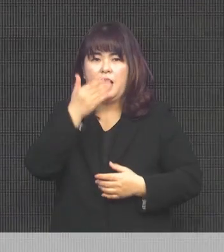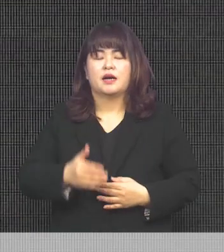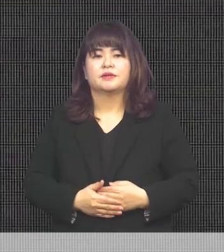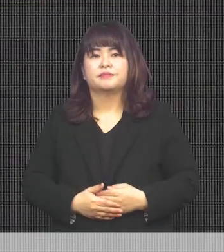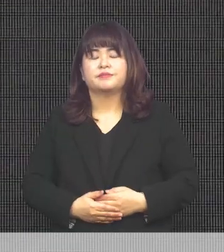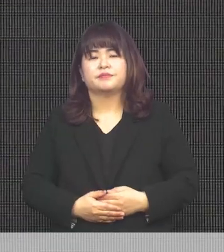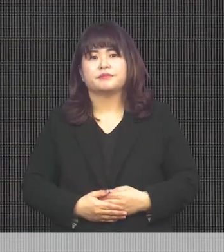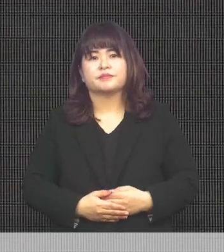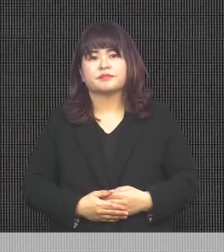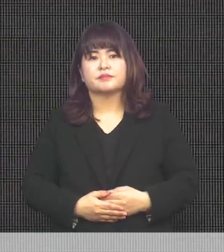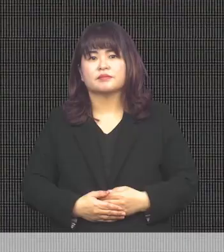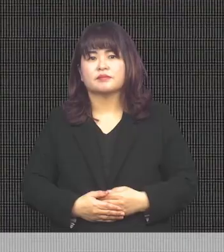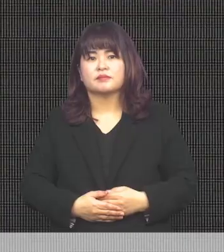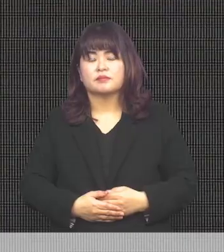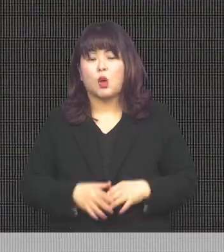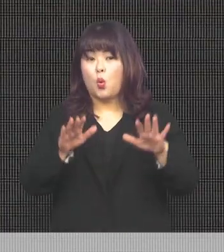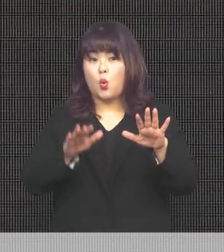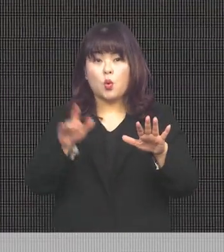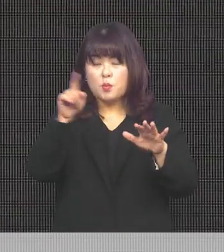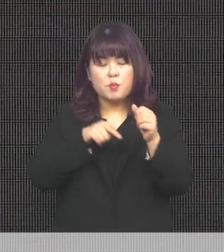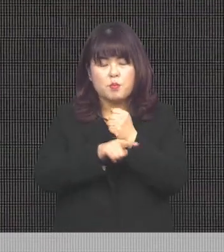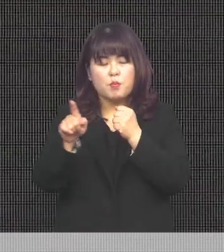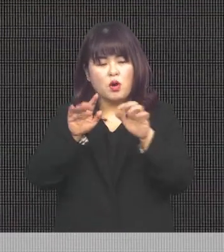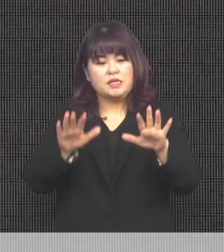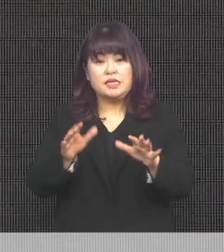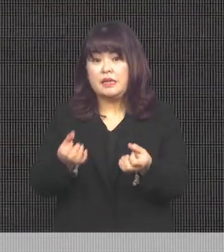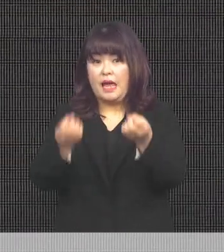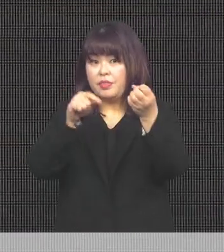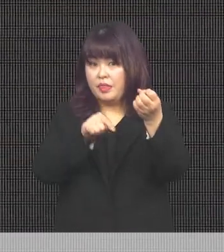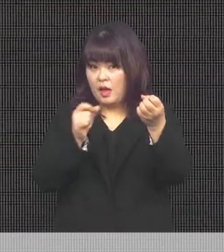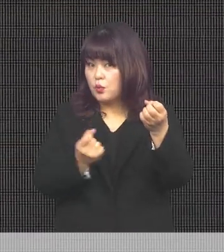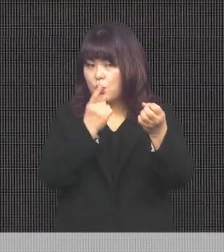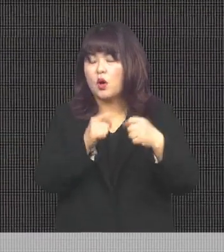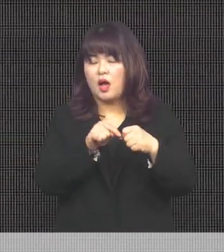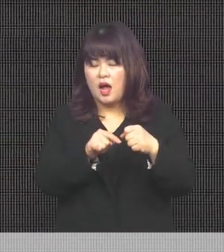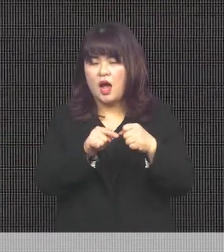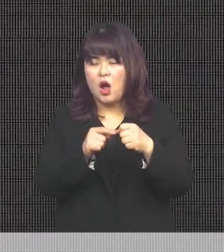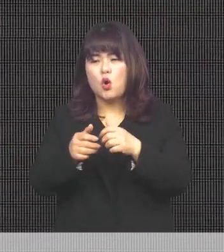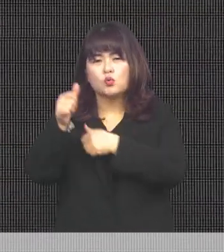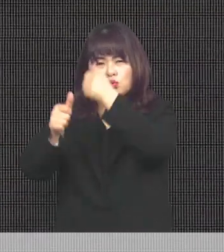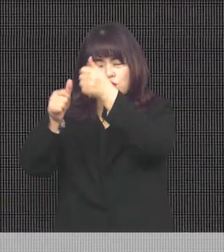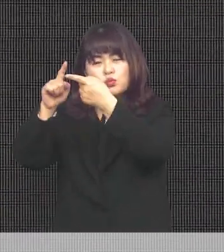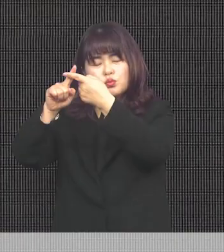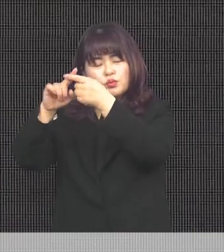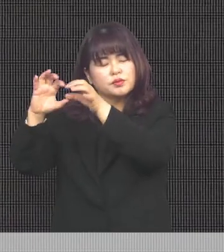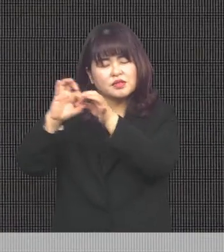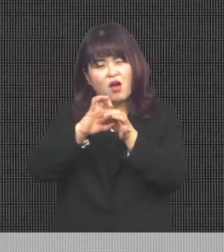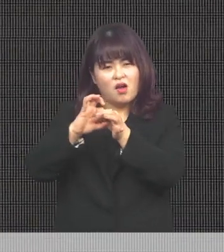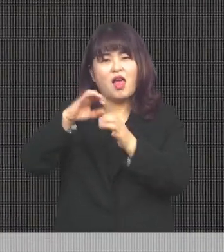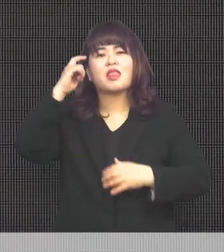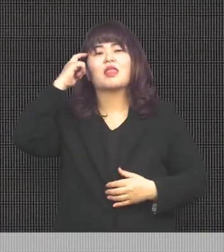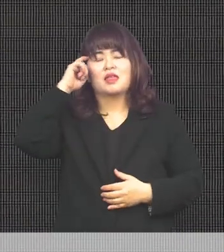것입니다. 오늘은 우리 이 행사를 계기로 선열들과 연결되어